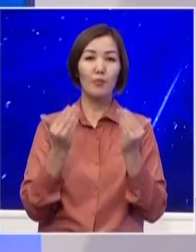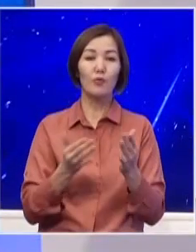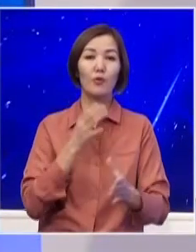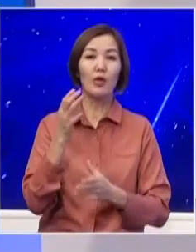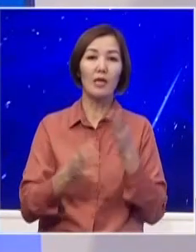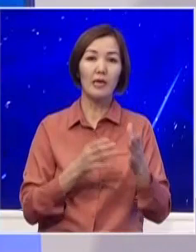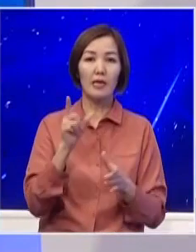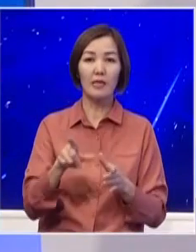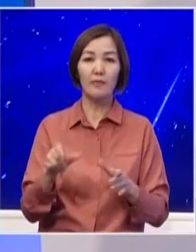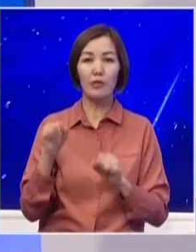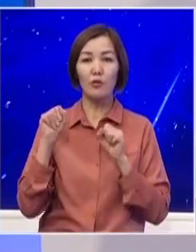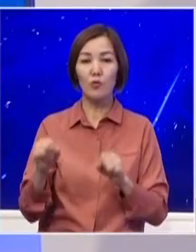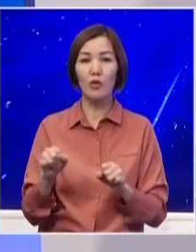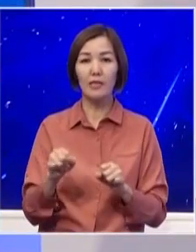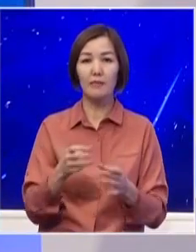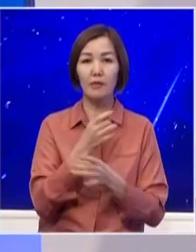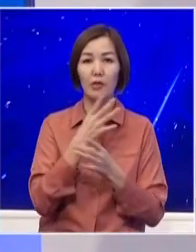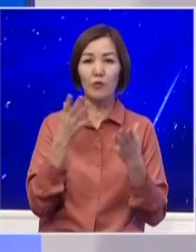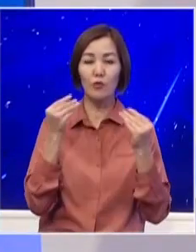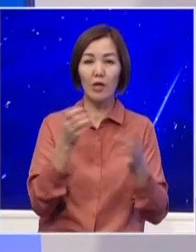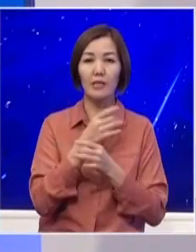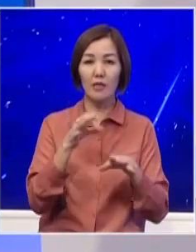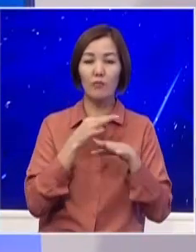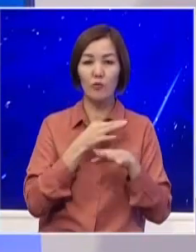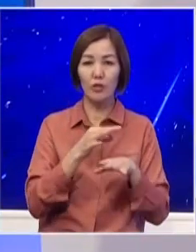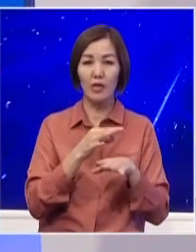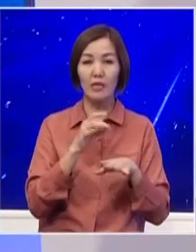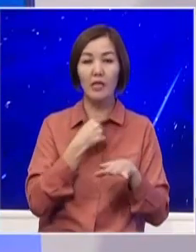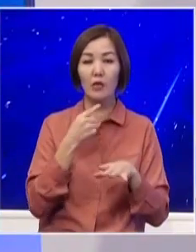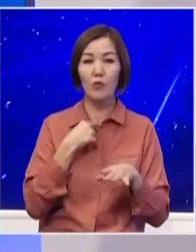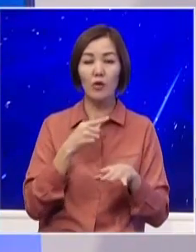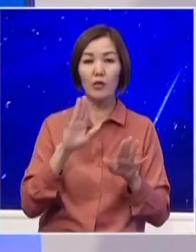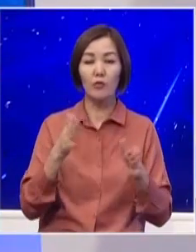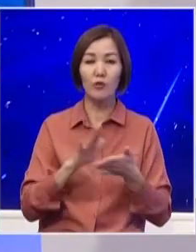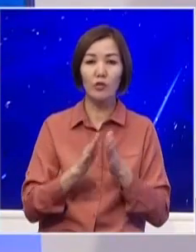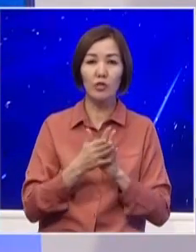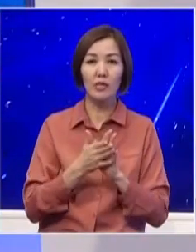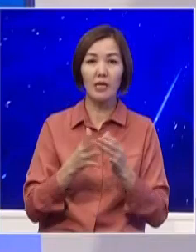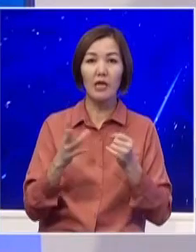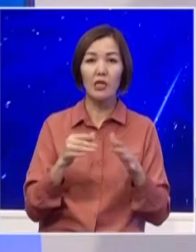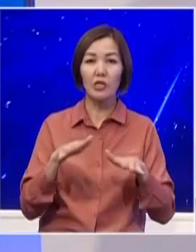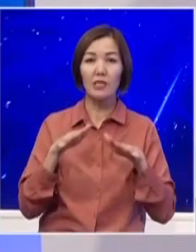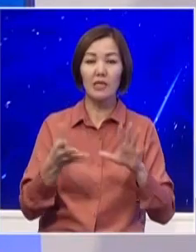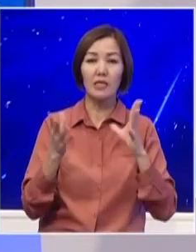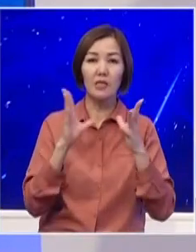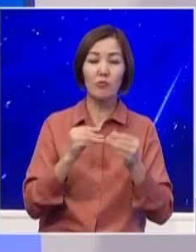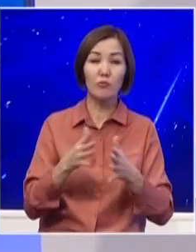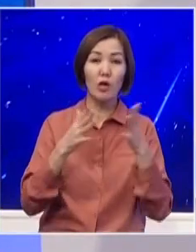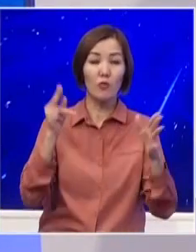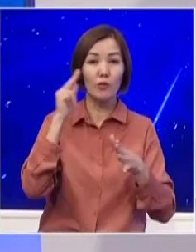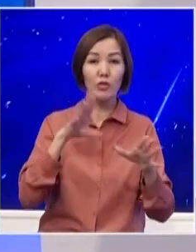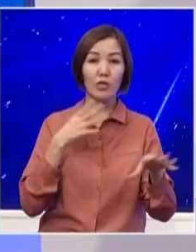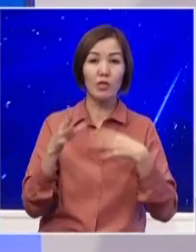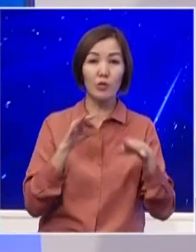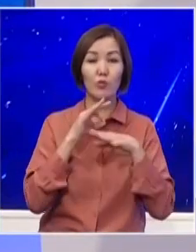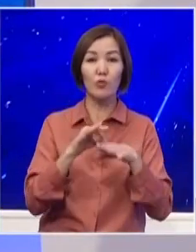Сонымен қатар бүгін халықаралық азаматтық қорғаныс мереке күні де аталып өтті. Талдықорғанда төтенше жағдайлар департаменті жер сілкінісі бойынша